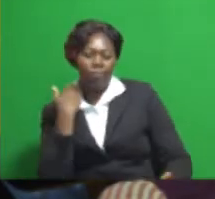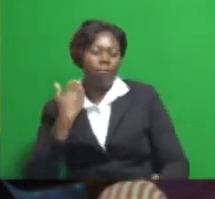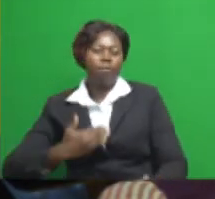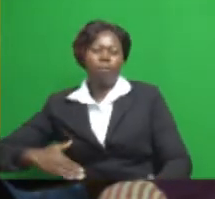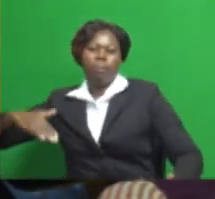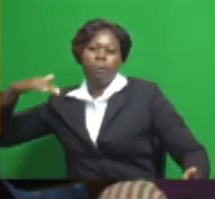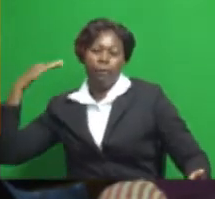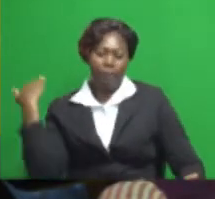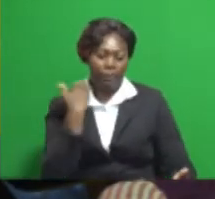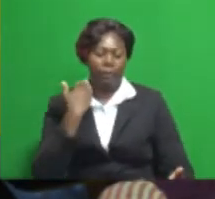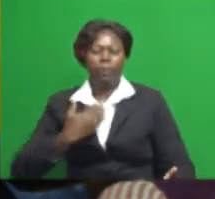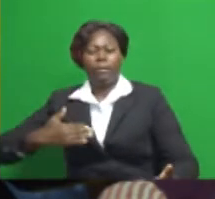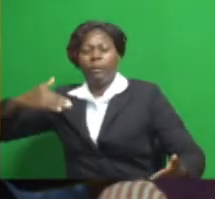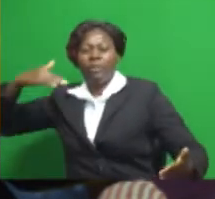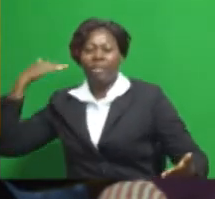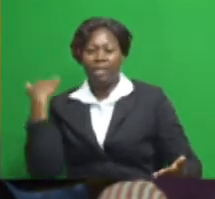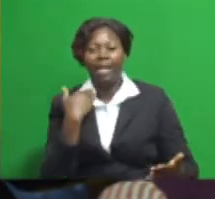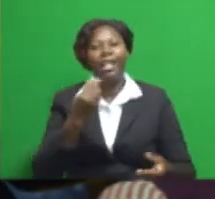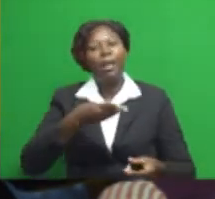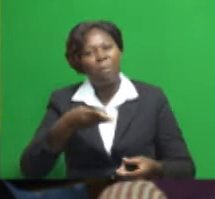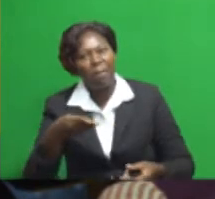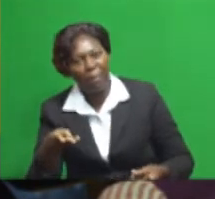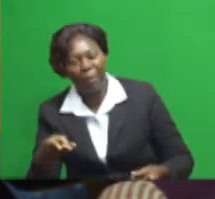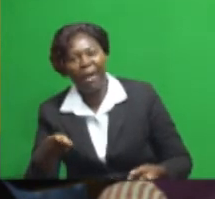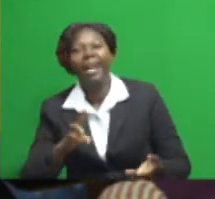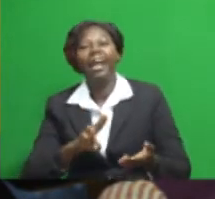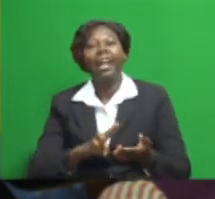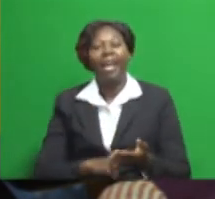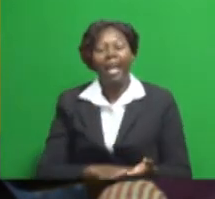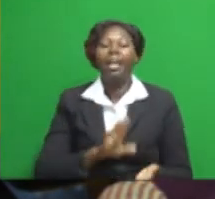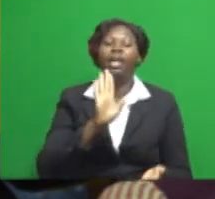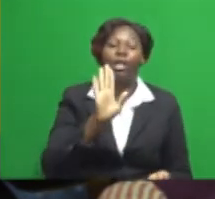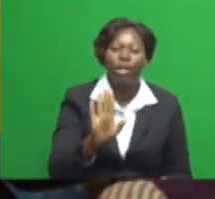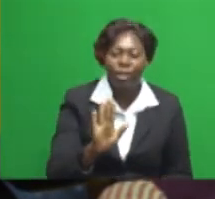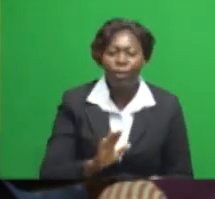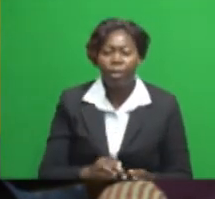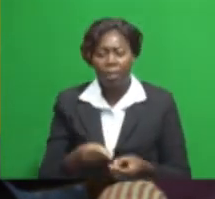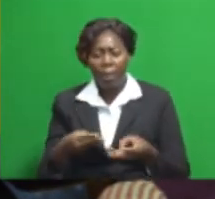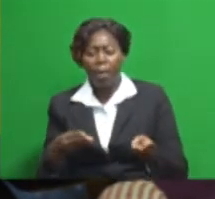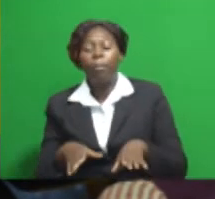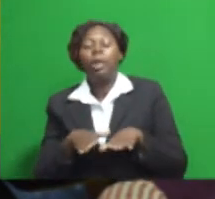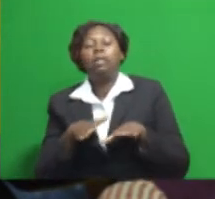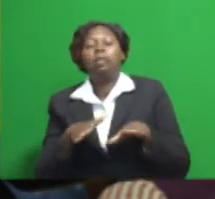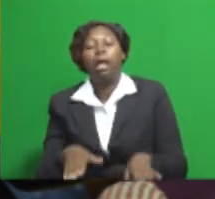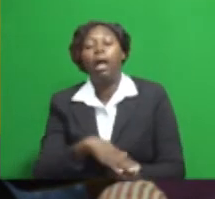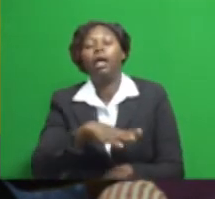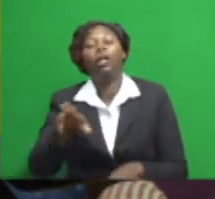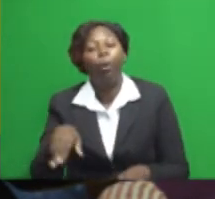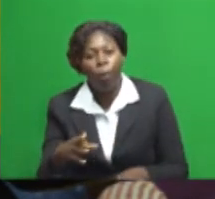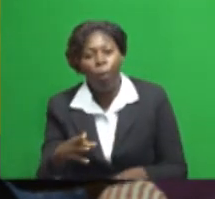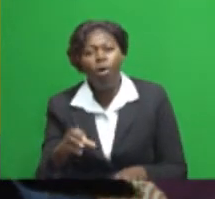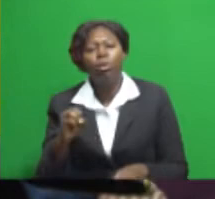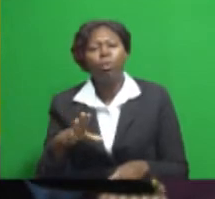mangwanani vakawana zvazvituna zvose. Naizvozvo Sanheribhi mambo weAsiria akabva akaenda akadzokera